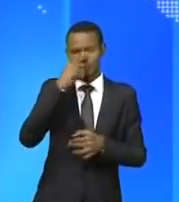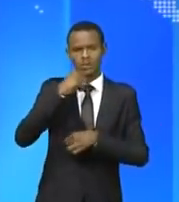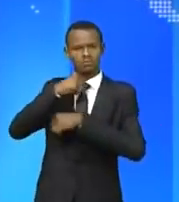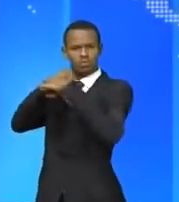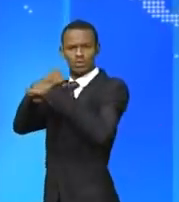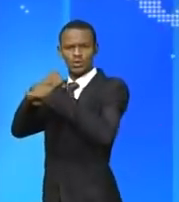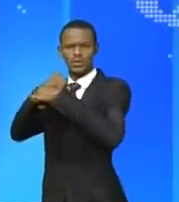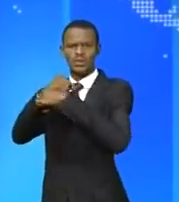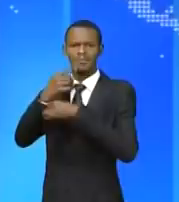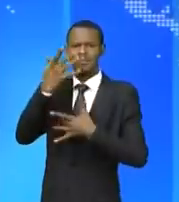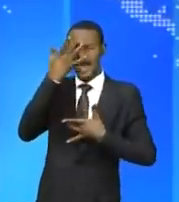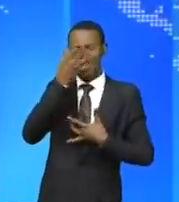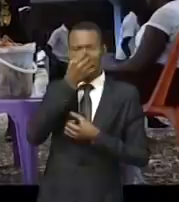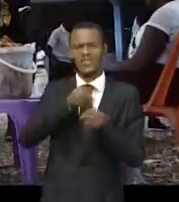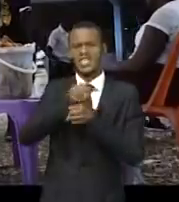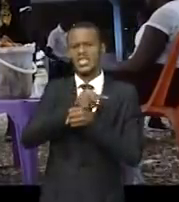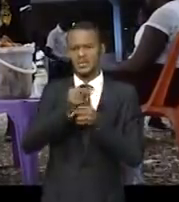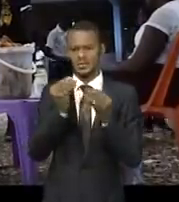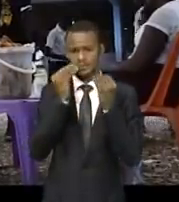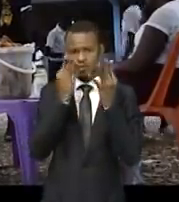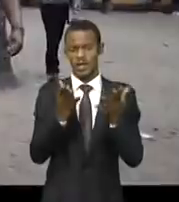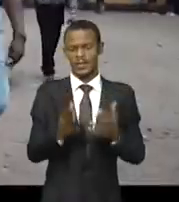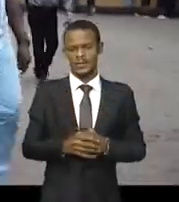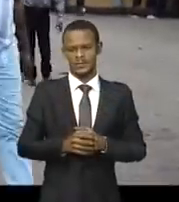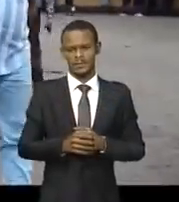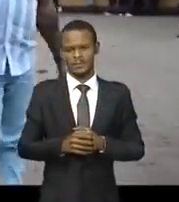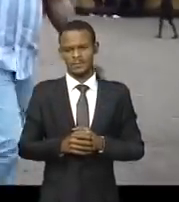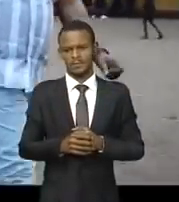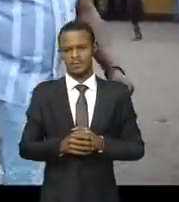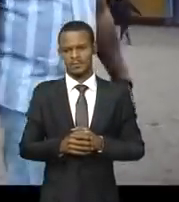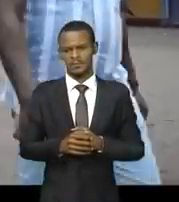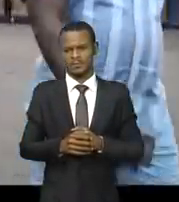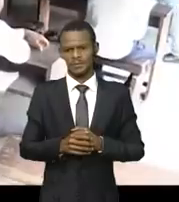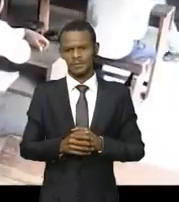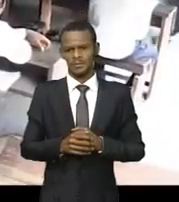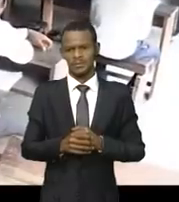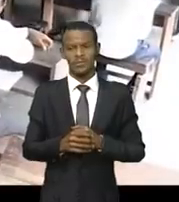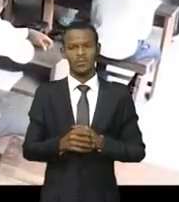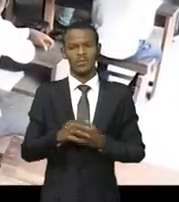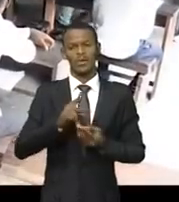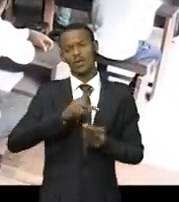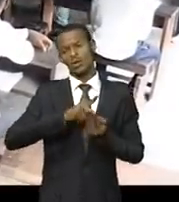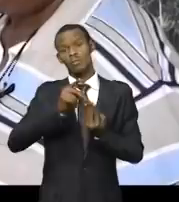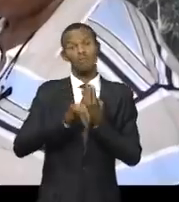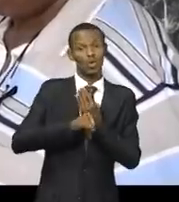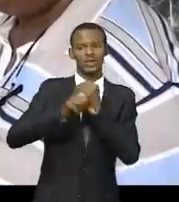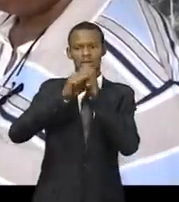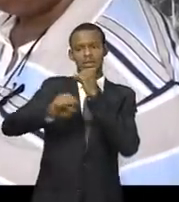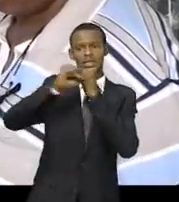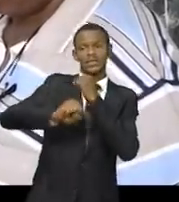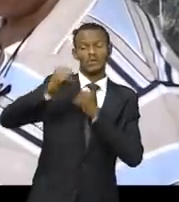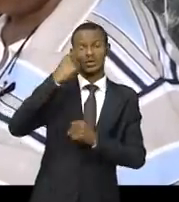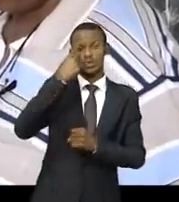Constance Mananga pour le reportage. C'est un projet de sensibilisation sur les droits humains et la pandémie à coronavirus.